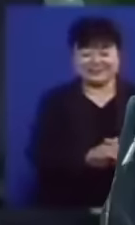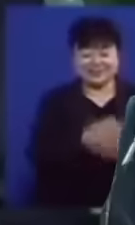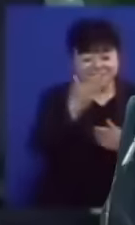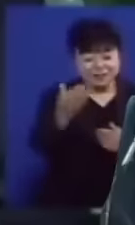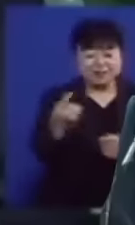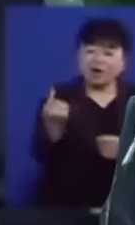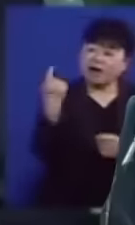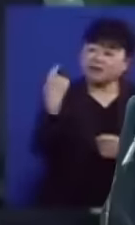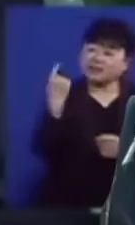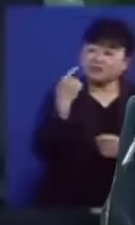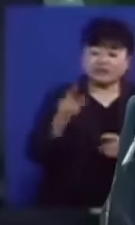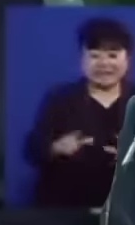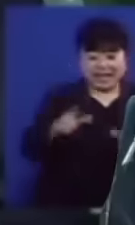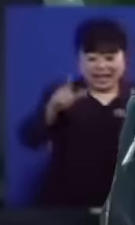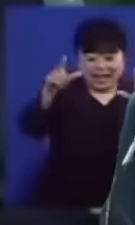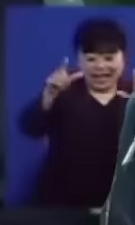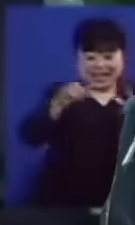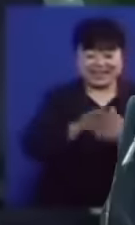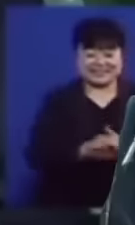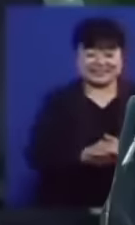여러분 어제가 무슨 날입니까?